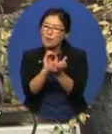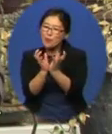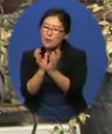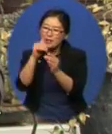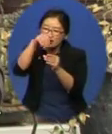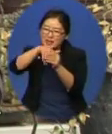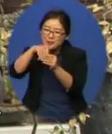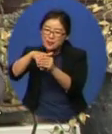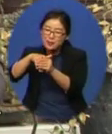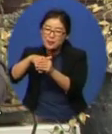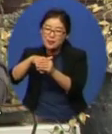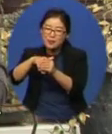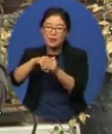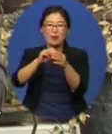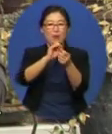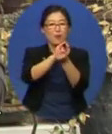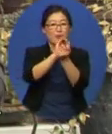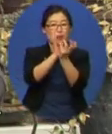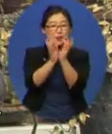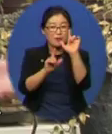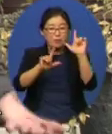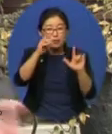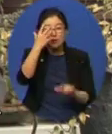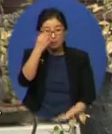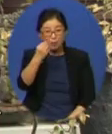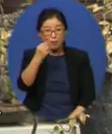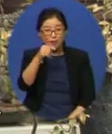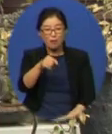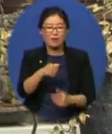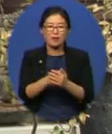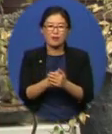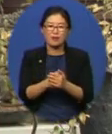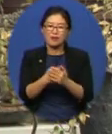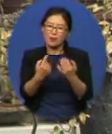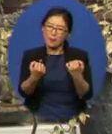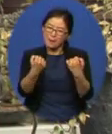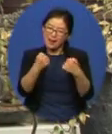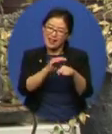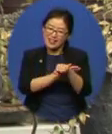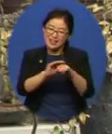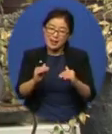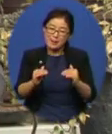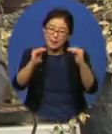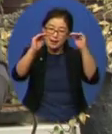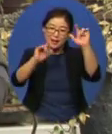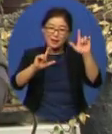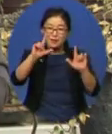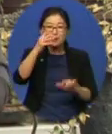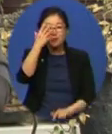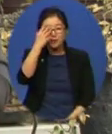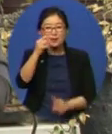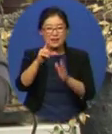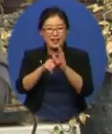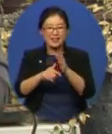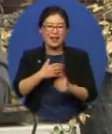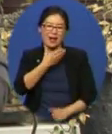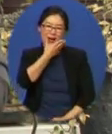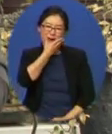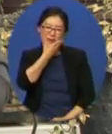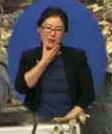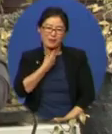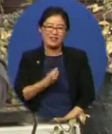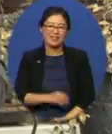싹 피워줄 때 꽃 피워줄 때 또 건강하게 살 때 그때가 제일 진짜 그만치 행복한 일은